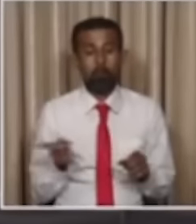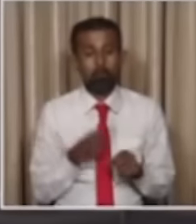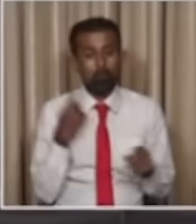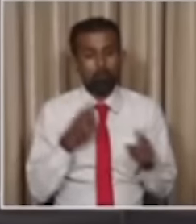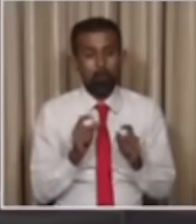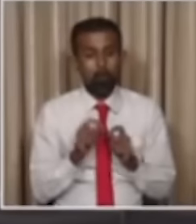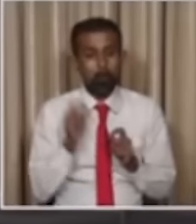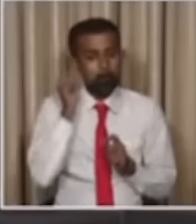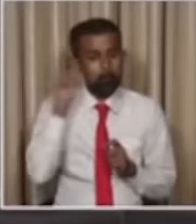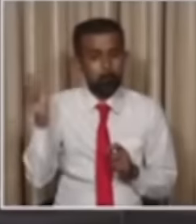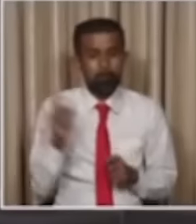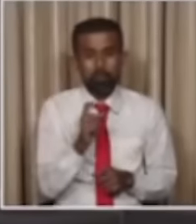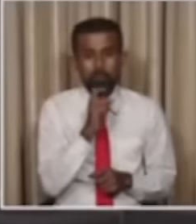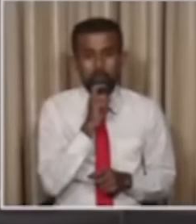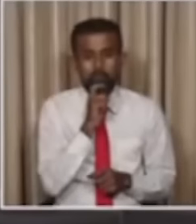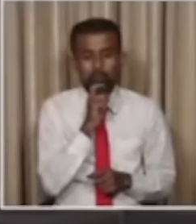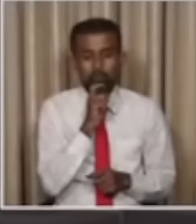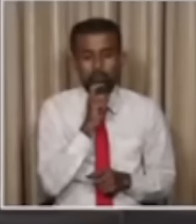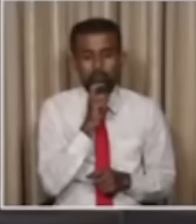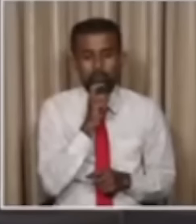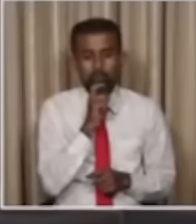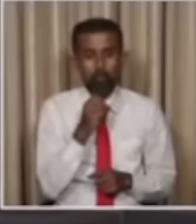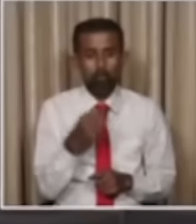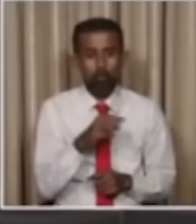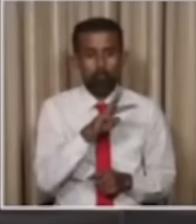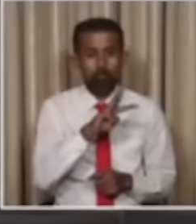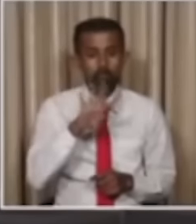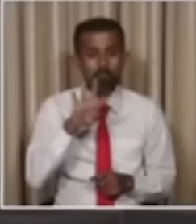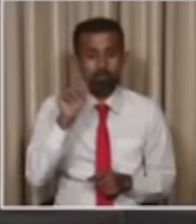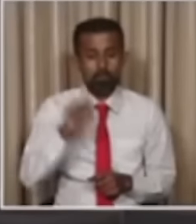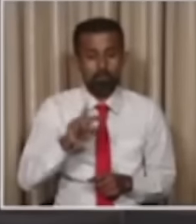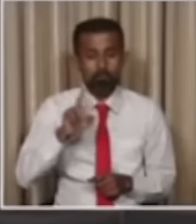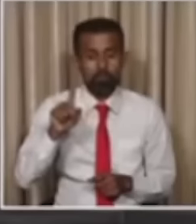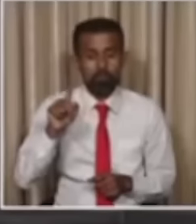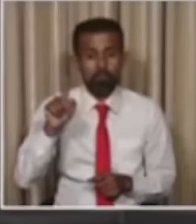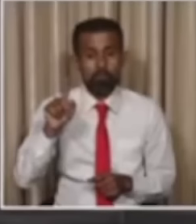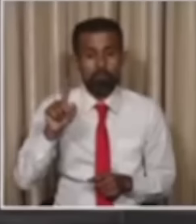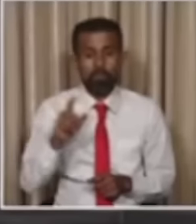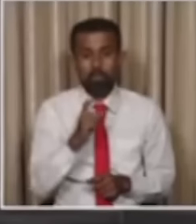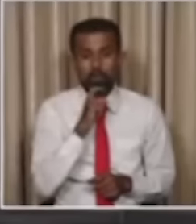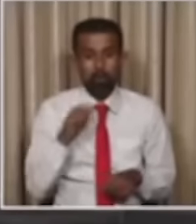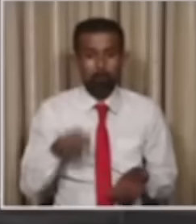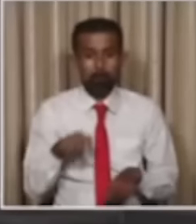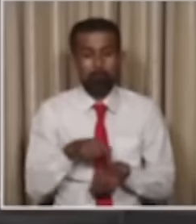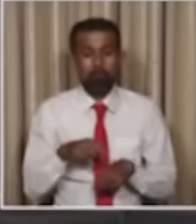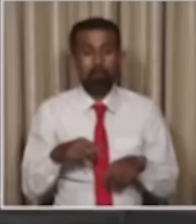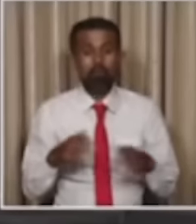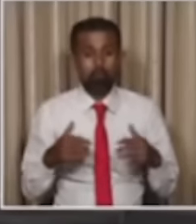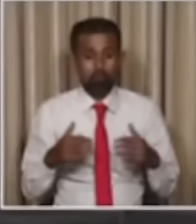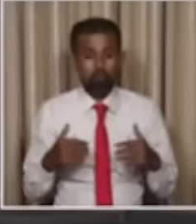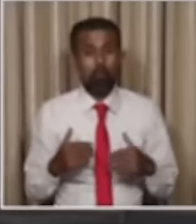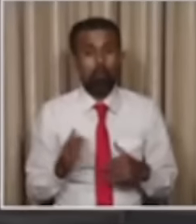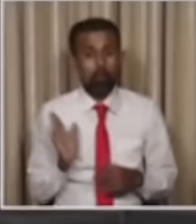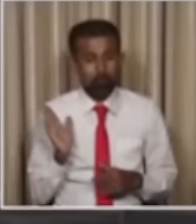මඩකලපුව මහාධිකරණ ඉදිරියේ අංක 34-21 ඇලීරක් 21 නඩුව මේ වෙන විට විභාග වෙමින් පවතී.